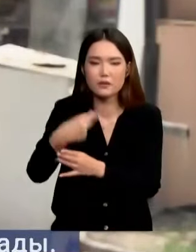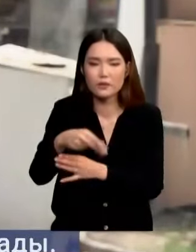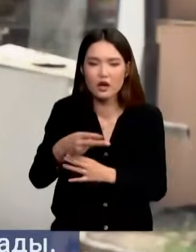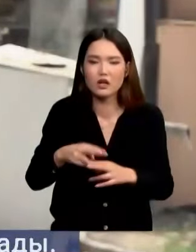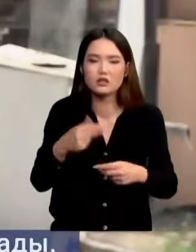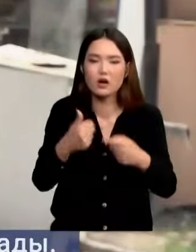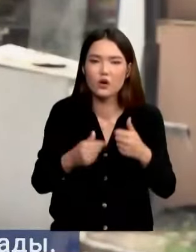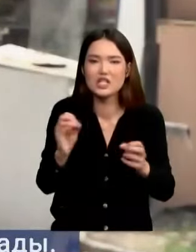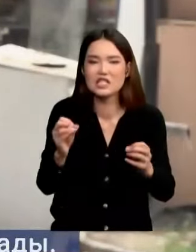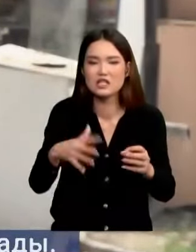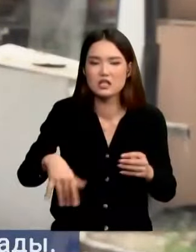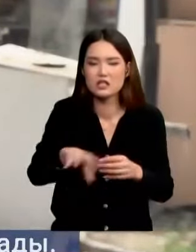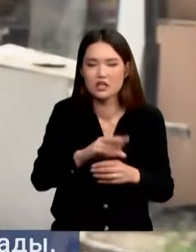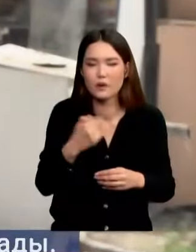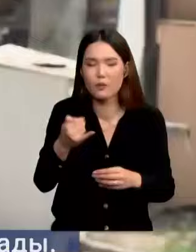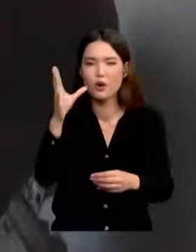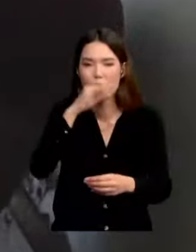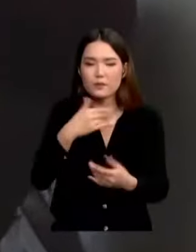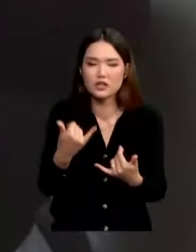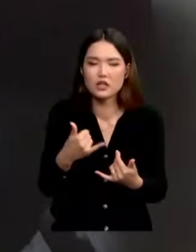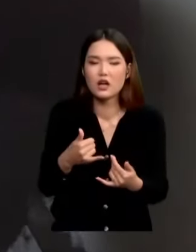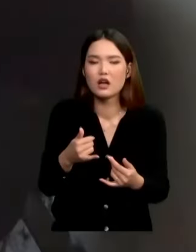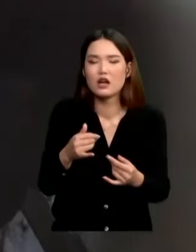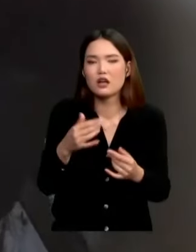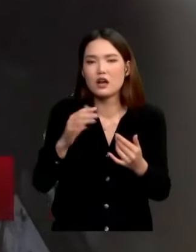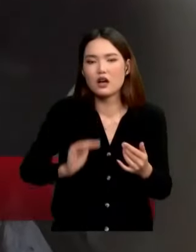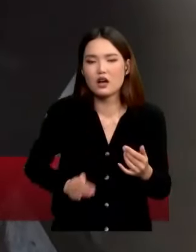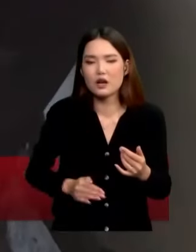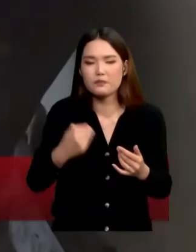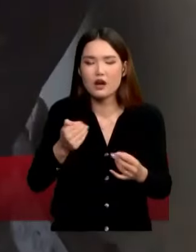конкурентная среда где может участвовать абсолютно любой